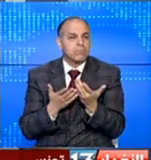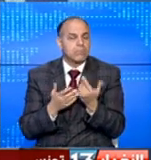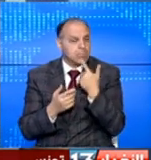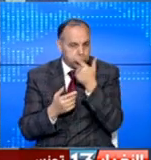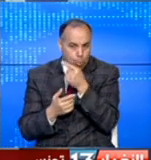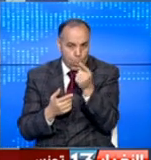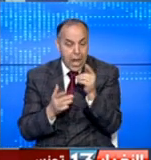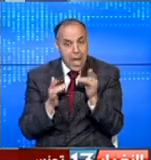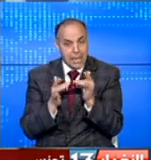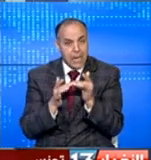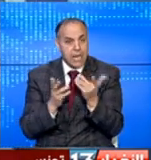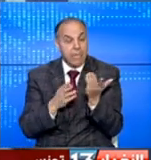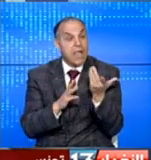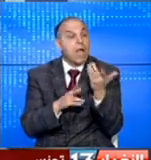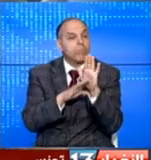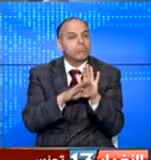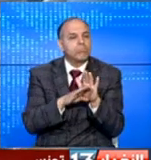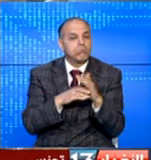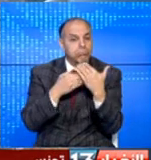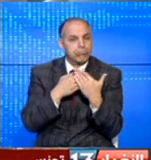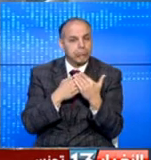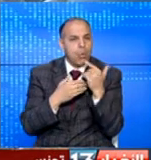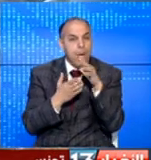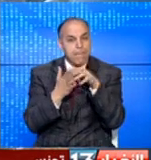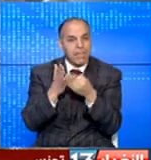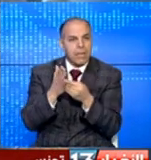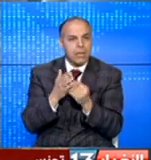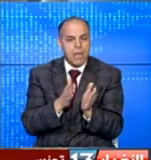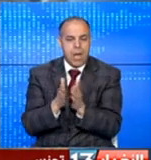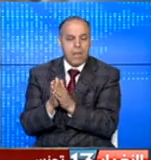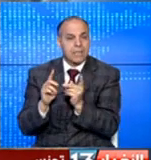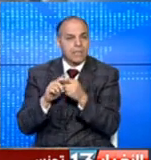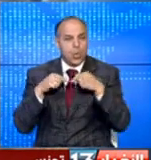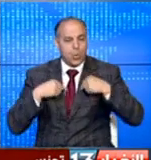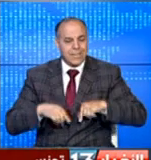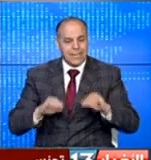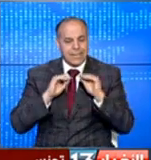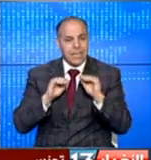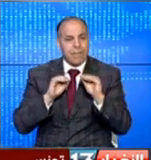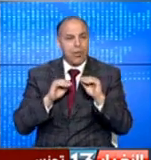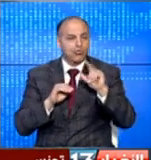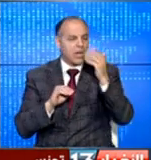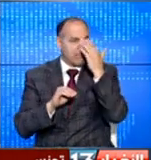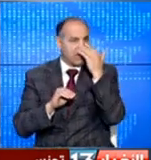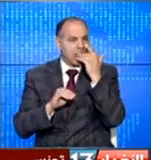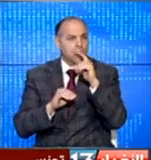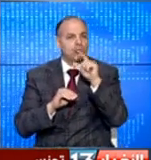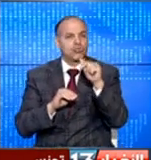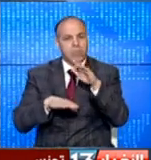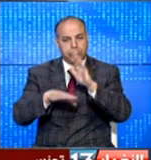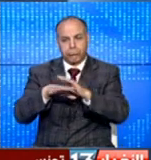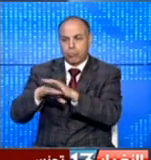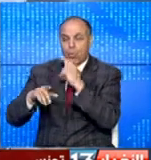على مخاطر الانترنت وكيف الوقايه منها تتحط. اعداد الميثاق جاء بعد تخصيص وزاره التربيه لشهر فيفري كشهر